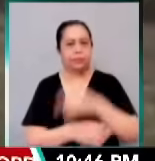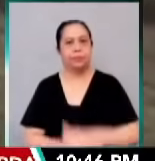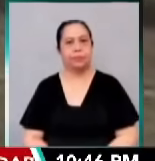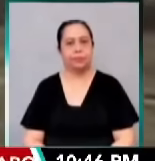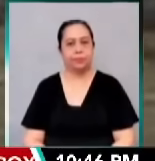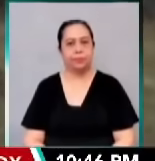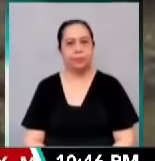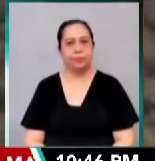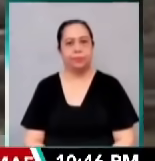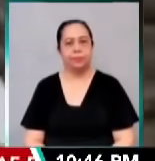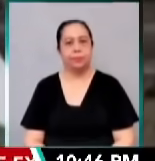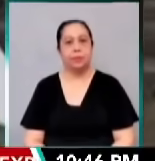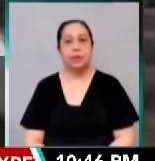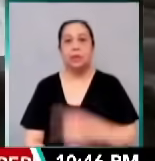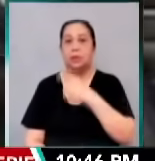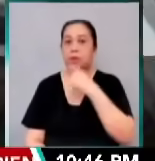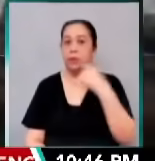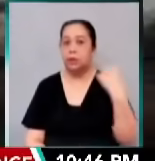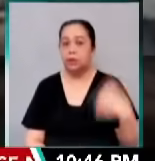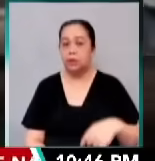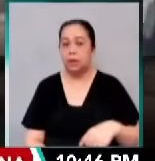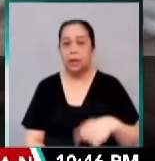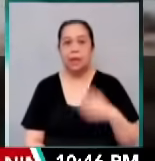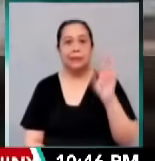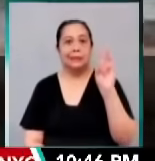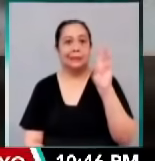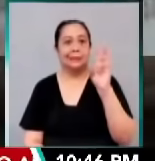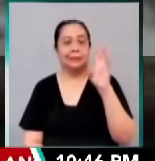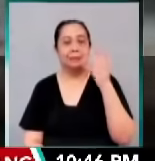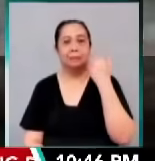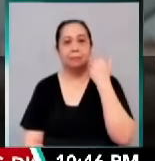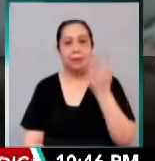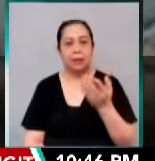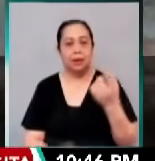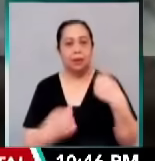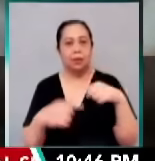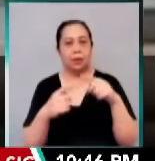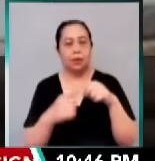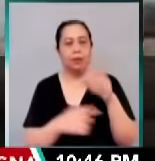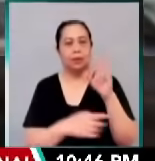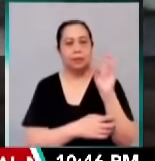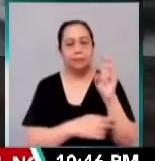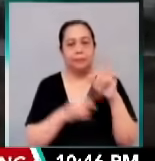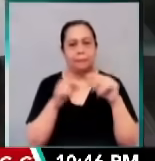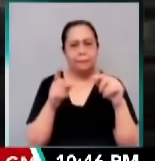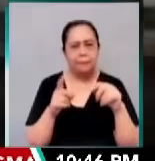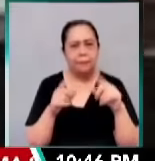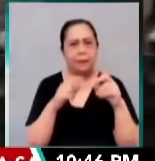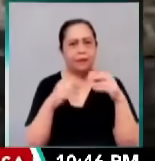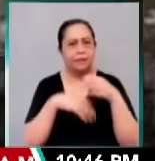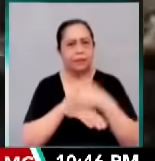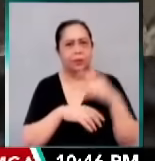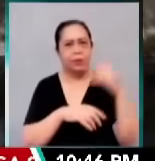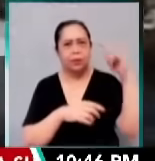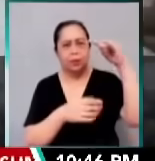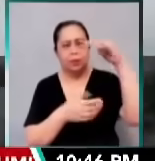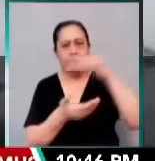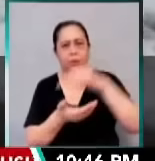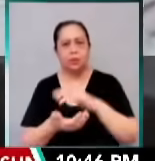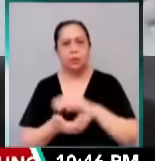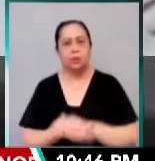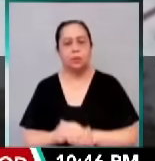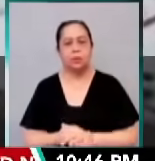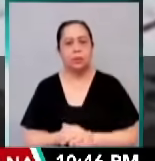Sa Russia naman, 16 patay habang 6 sugatan matapos bumagsak ang isang eroplano. Sakay nito